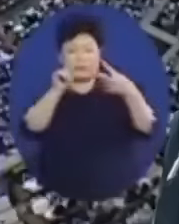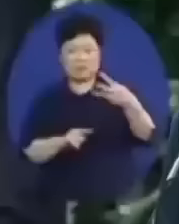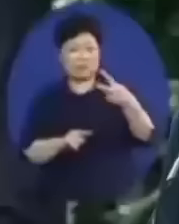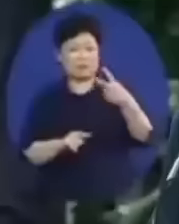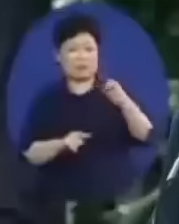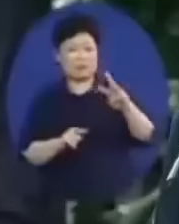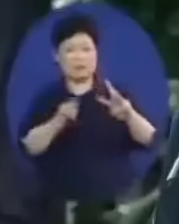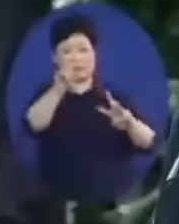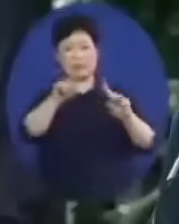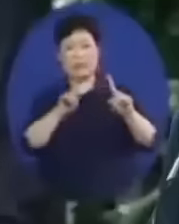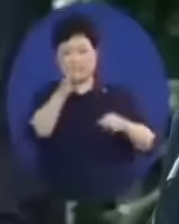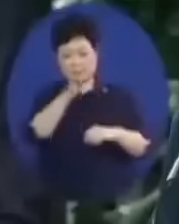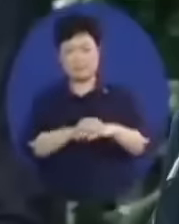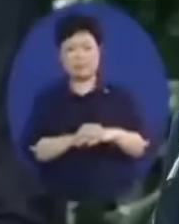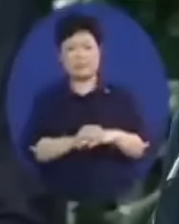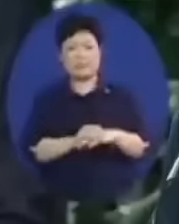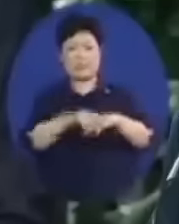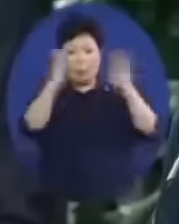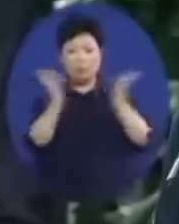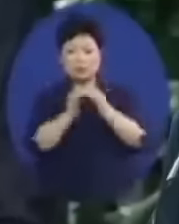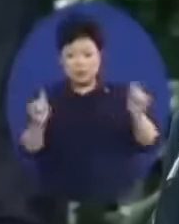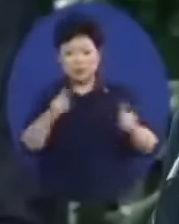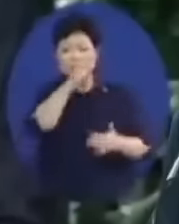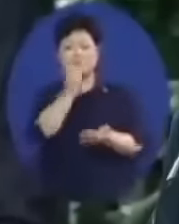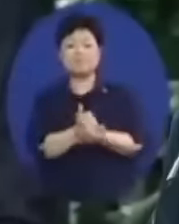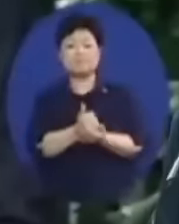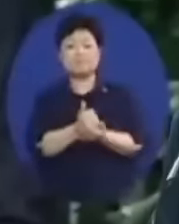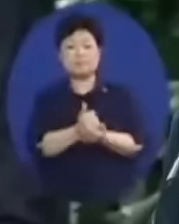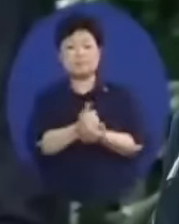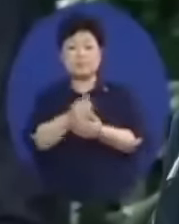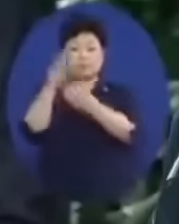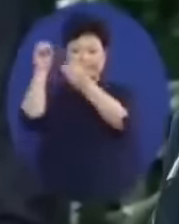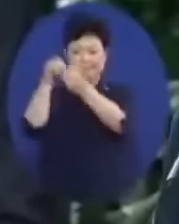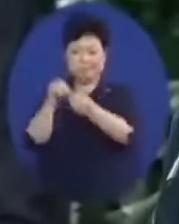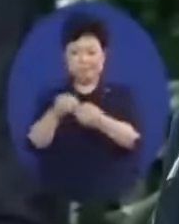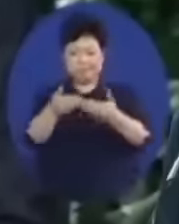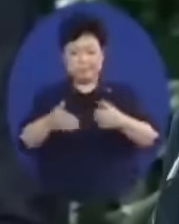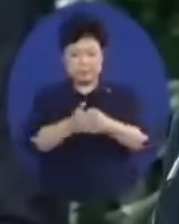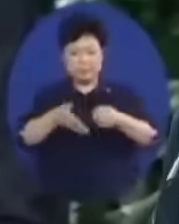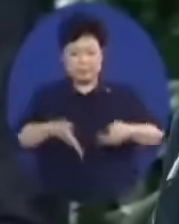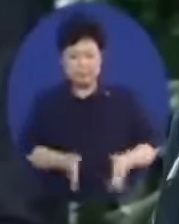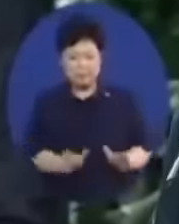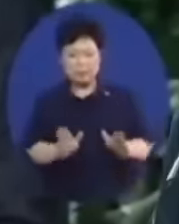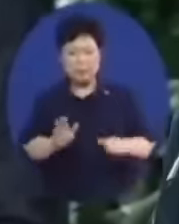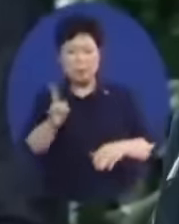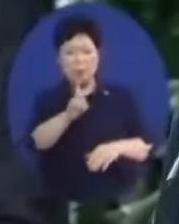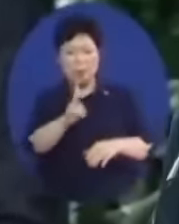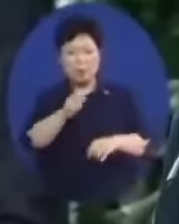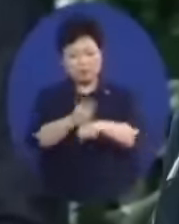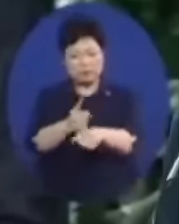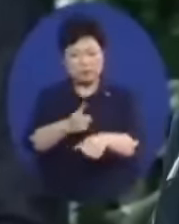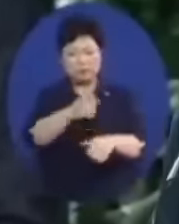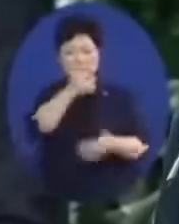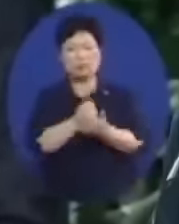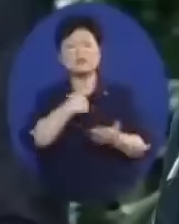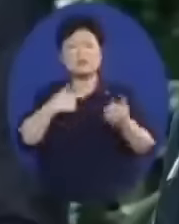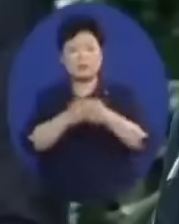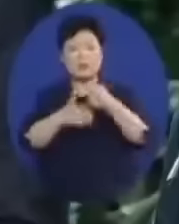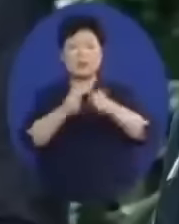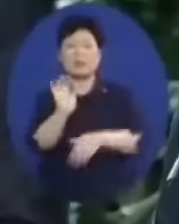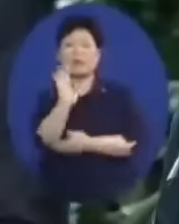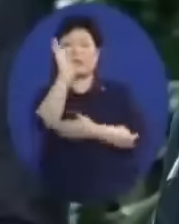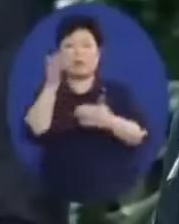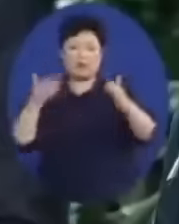3장 23절입니다. 모든 사람이 죄를 상속으로 받고 태어나자마자 죄를 지었으니 하나님의 영광에